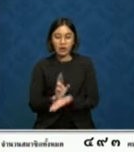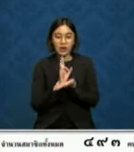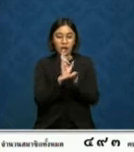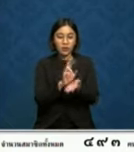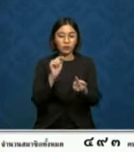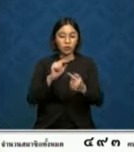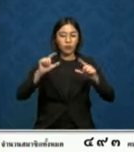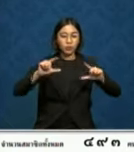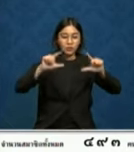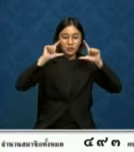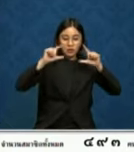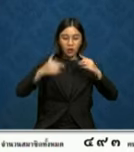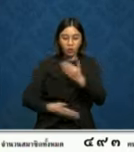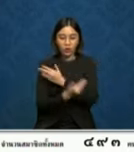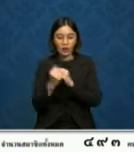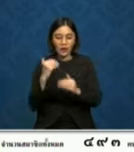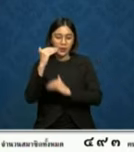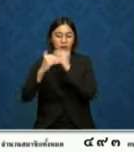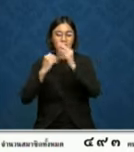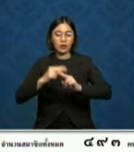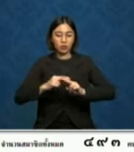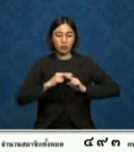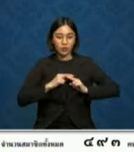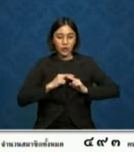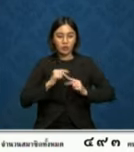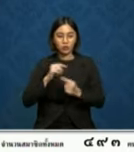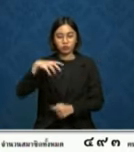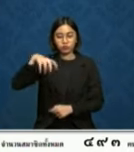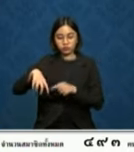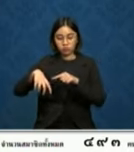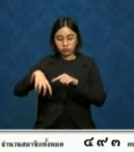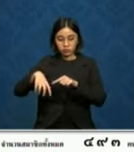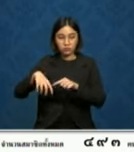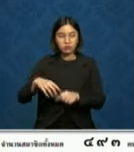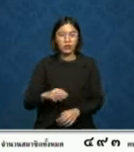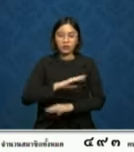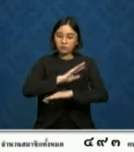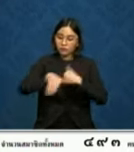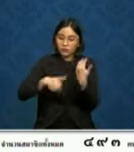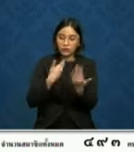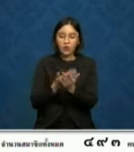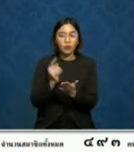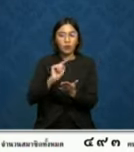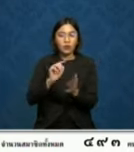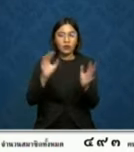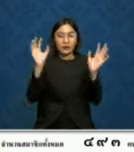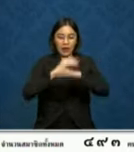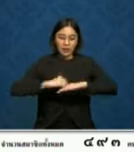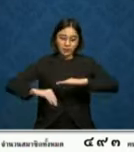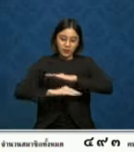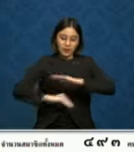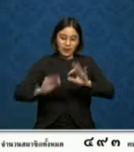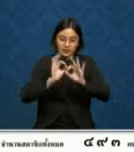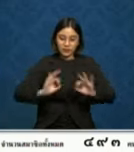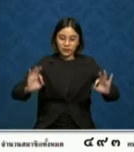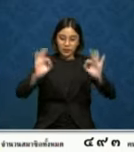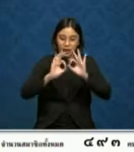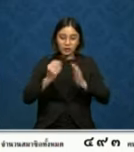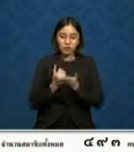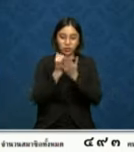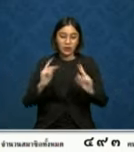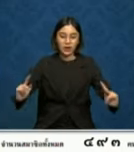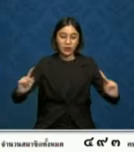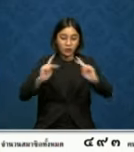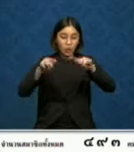ขึ้นอยู่กับผลงานและโอกาสในการพัฒนาตนเองภายในองค์กรสิ่งเหล่านี้คือรากฐานสำคัญที่จะสร้างกระทรวงที่มี